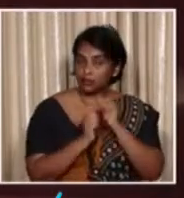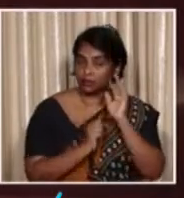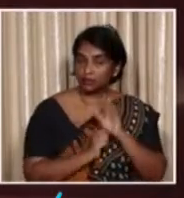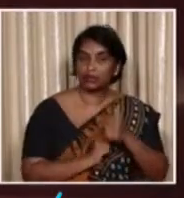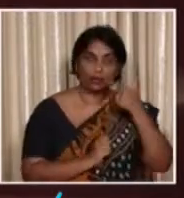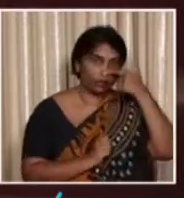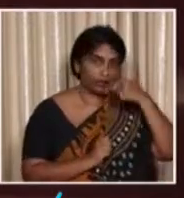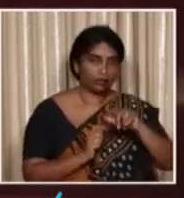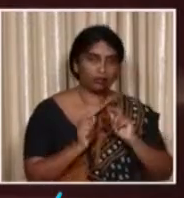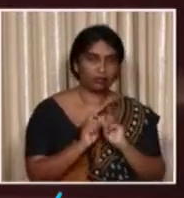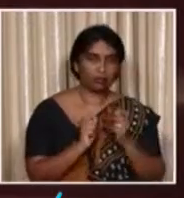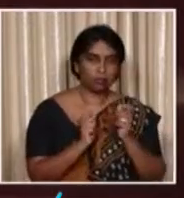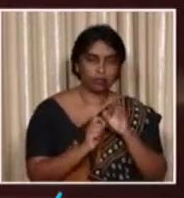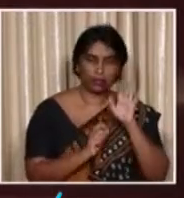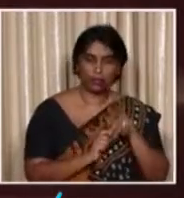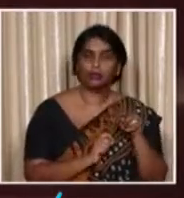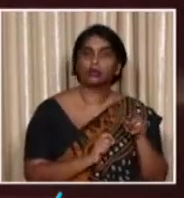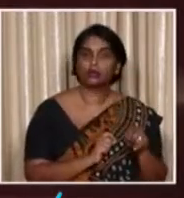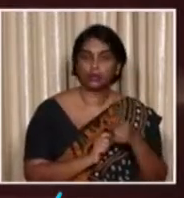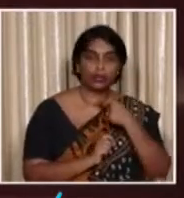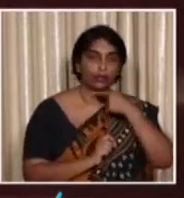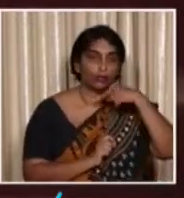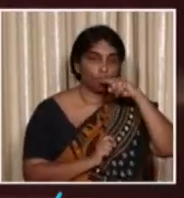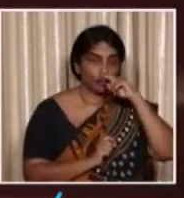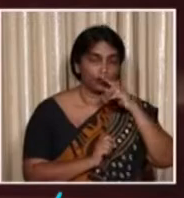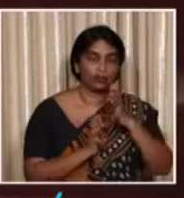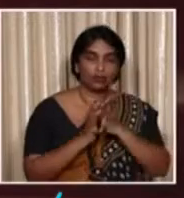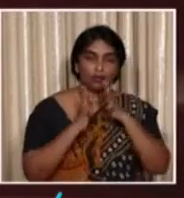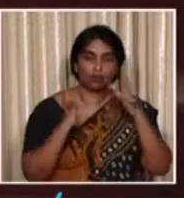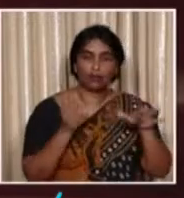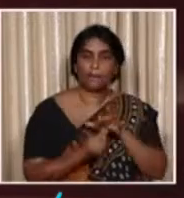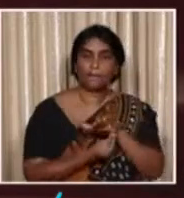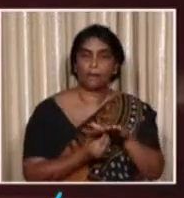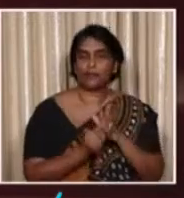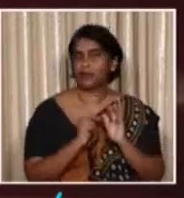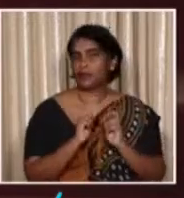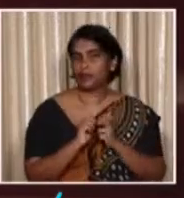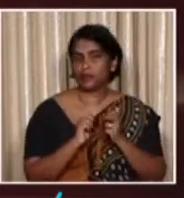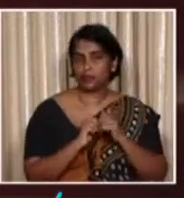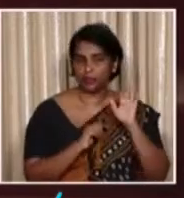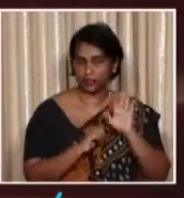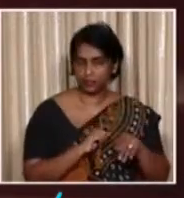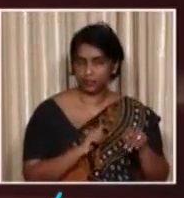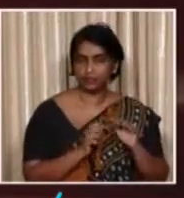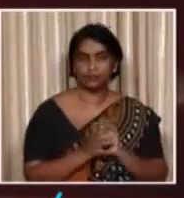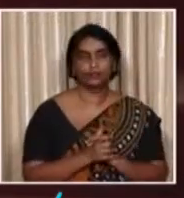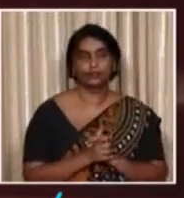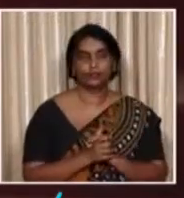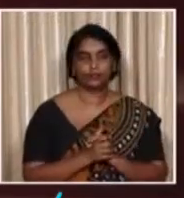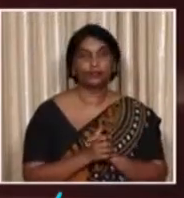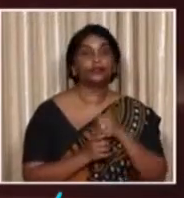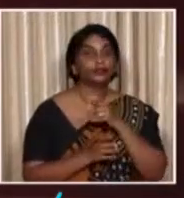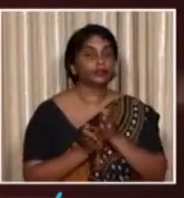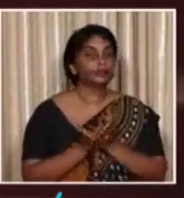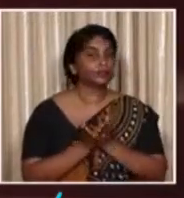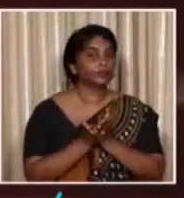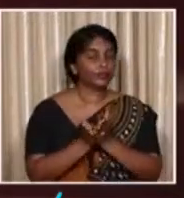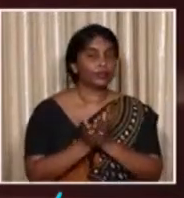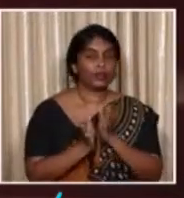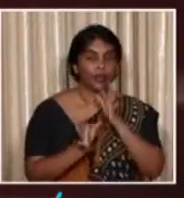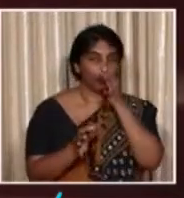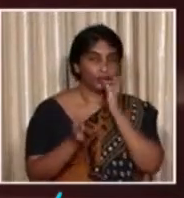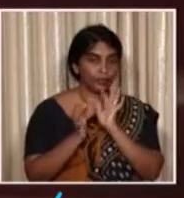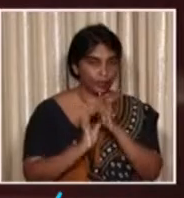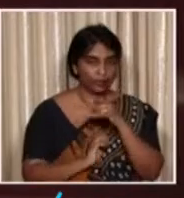තිබූ ඉන්ධන කාන්දු වීම හේතුවෙන් සාගරයට විශාල පාරිසරික හානියක් සිදු වුණා. මෙම නෞකාවේ හටගත්